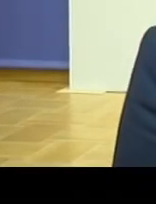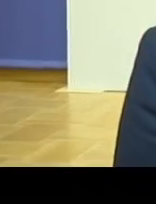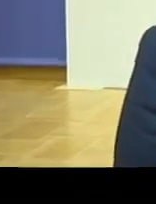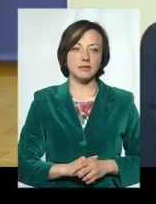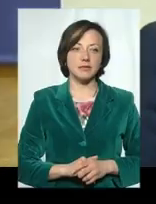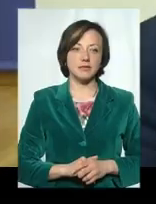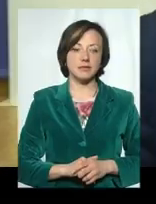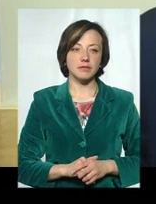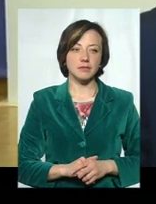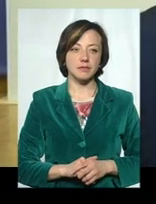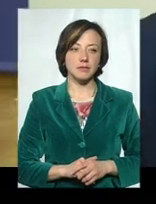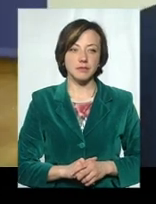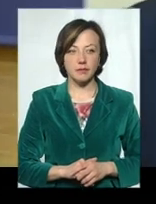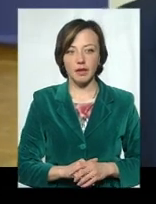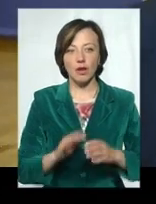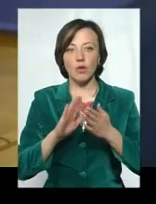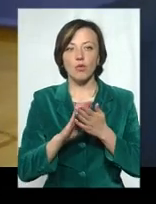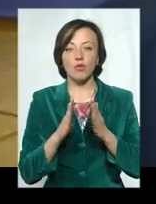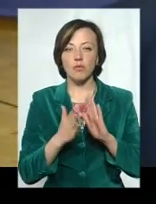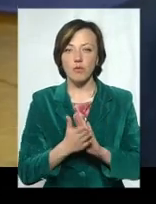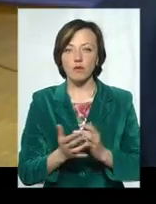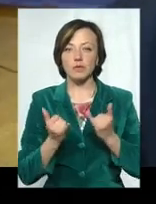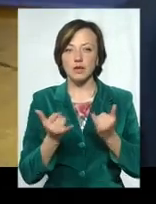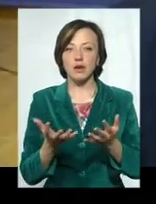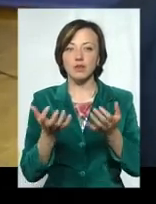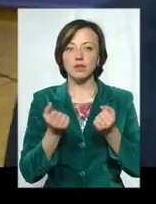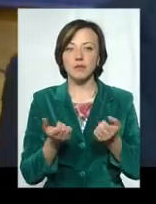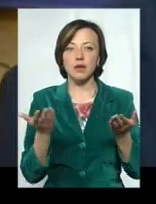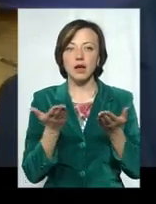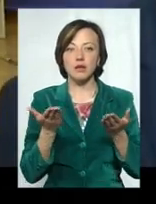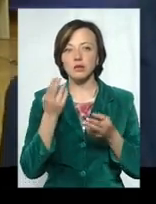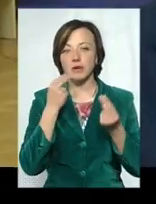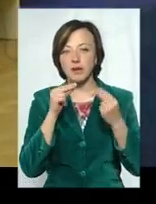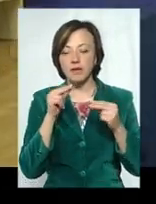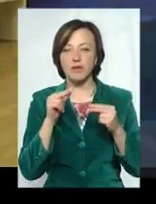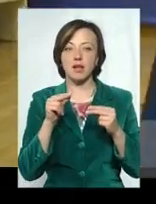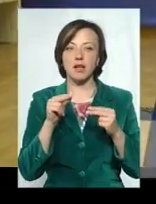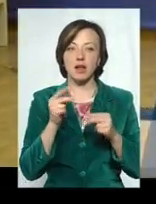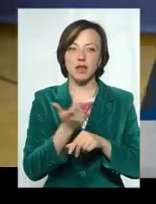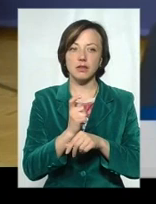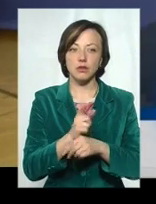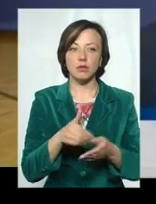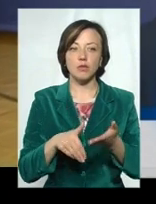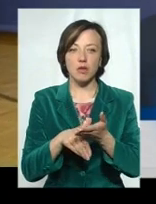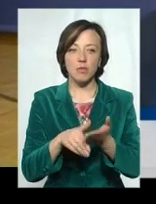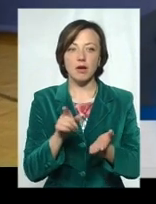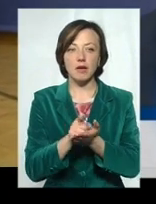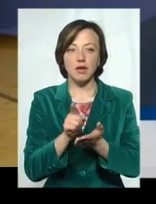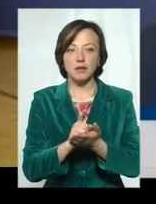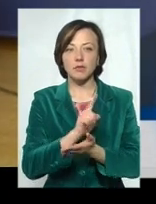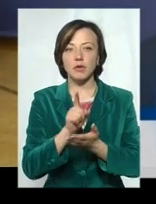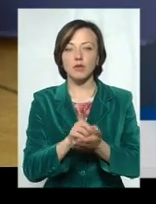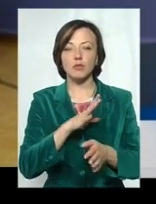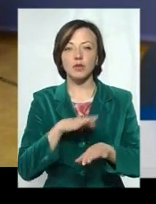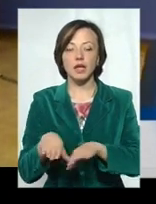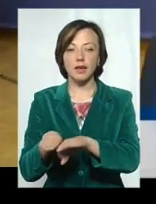Умови для отримання якихось преференцій, допомоги, пенсій, вони повинні бути